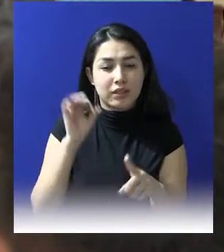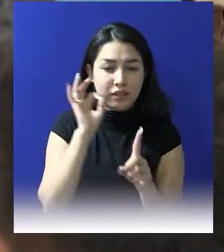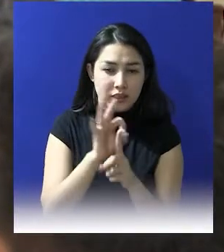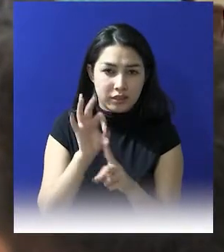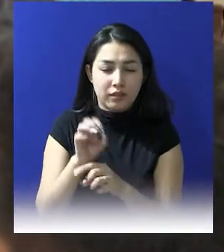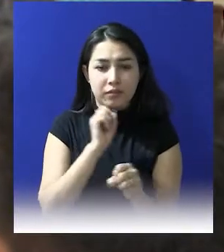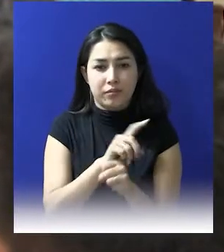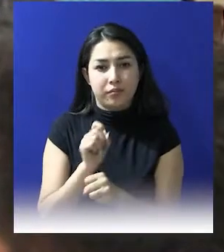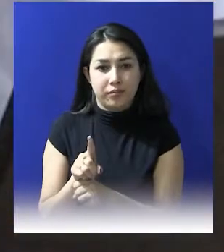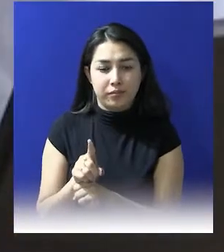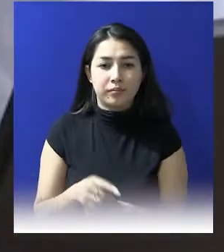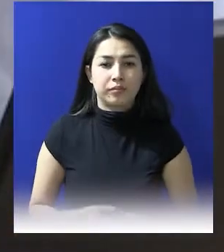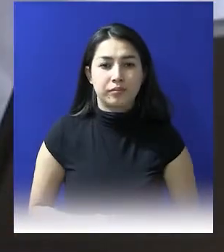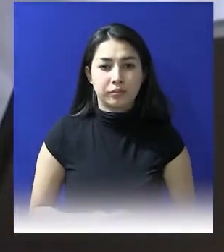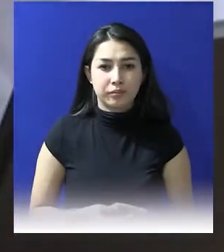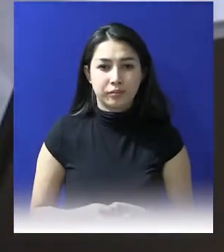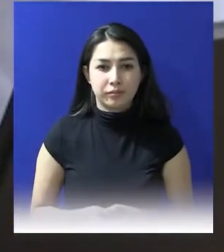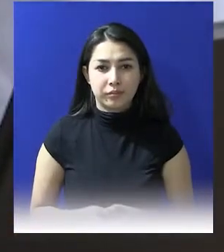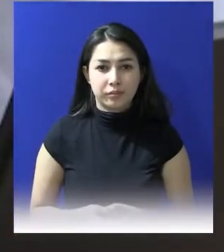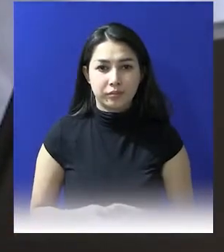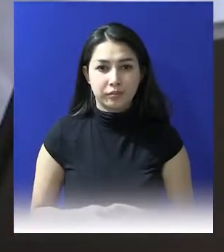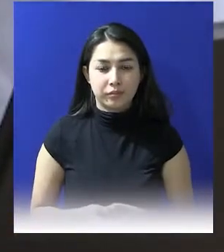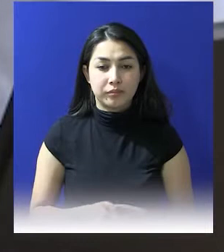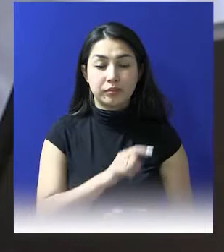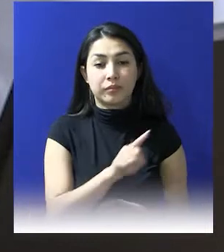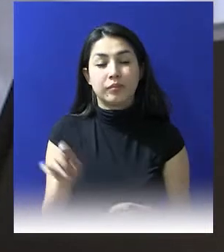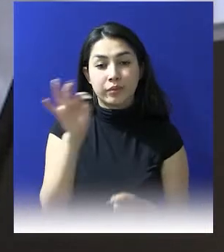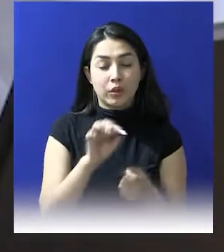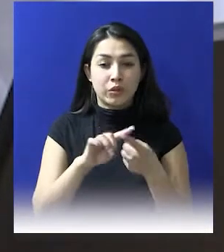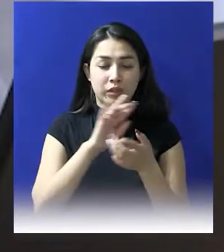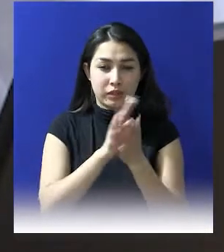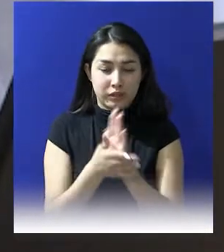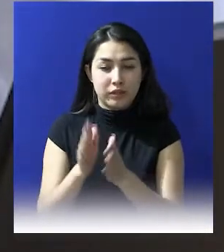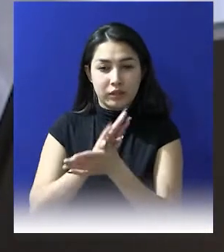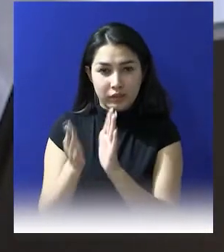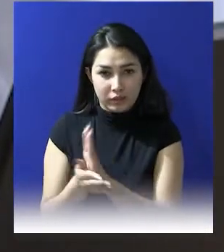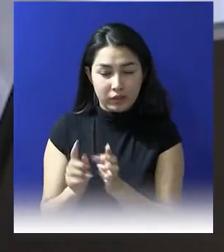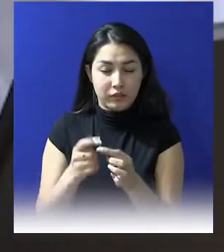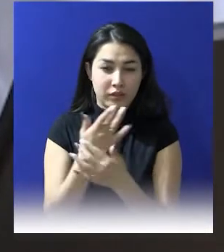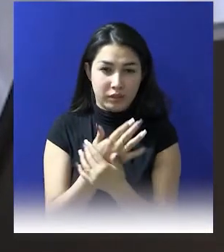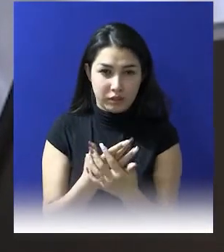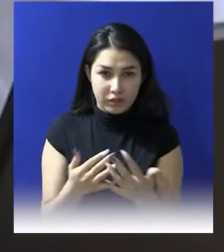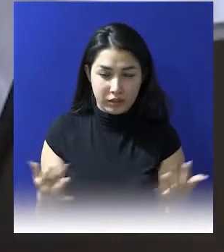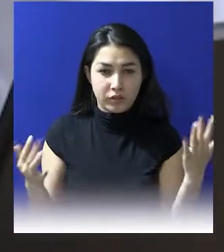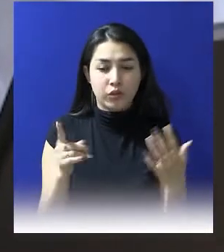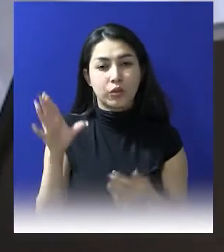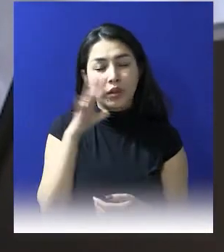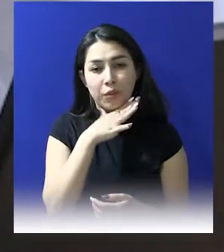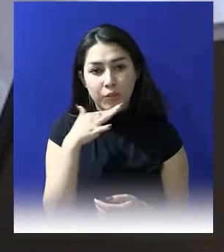сайлап қоюды тапсырды. Мынандай жағдайда болған бар, ертең шілде айларында күннің қатты ыстық болуы